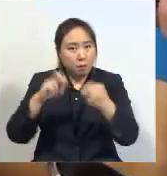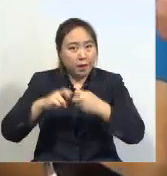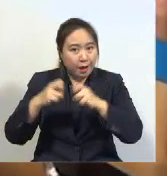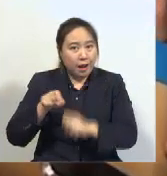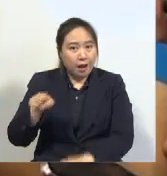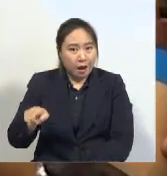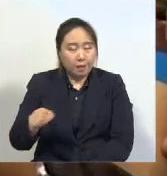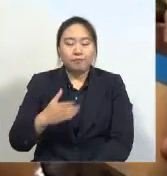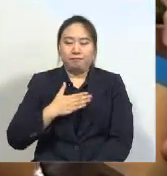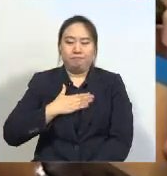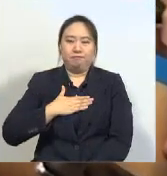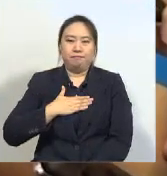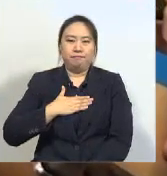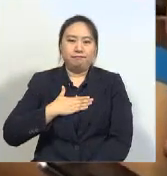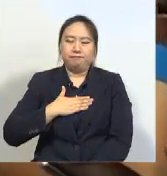จะ